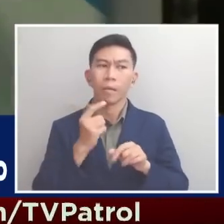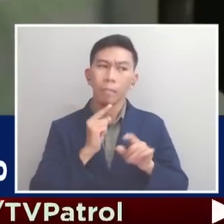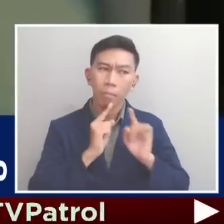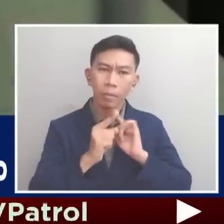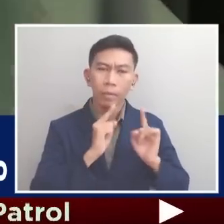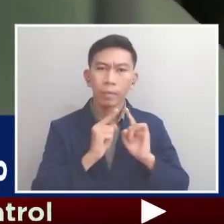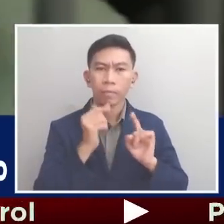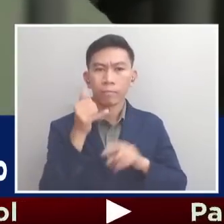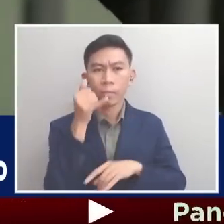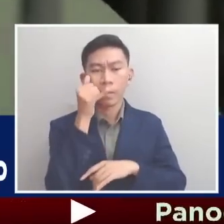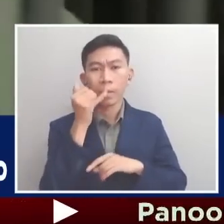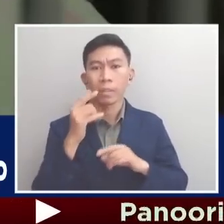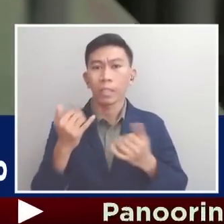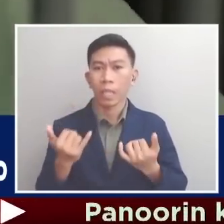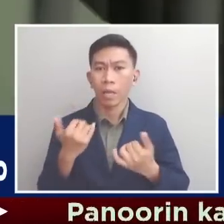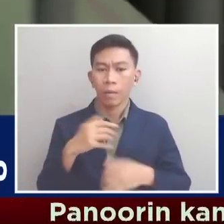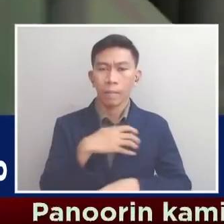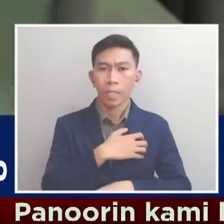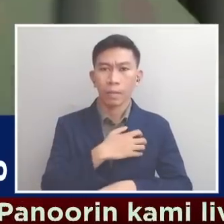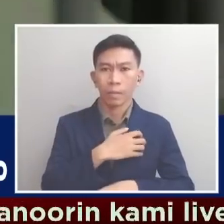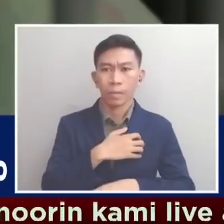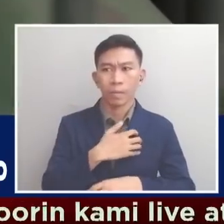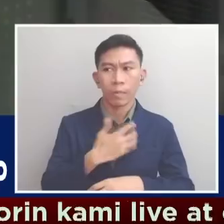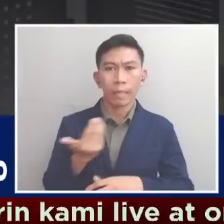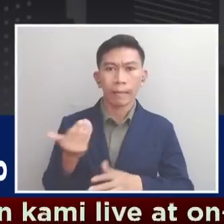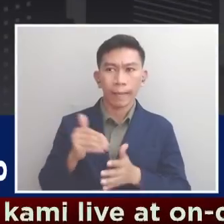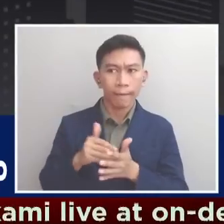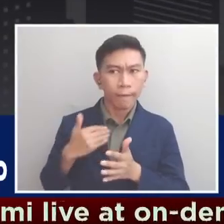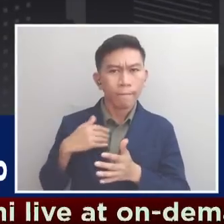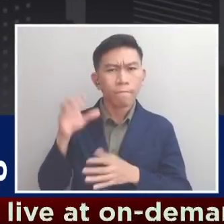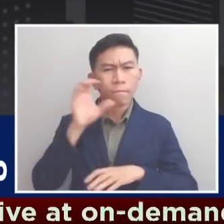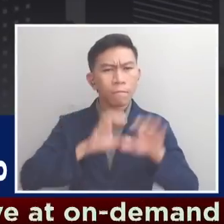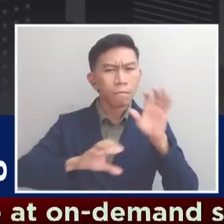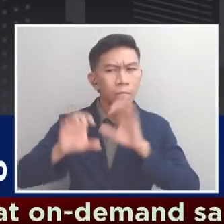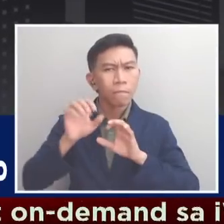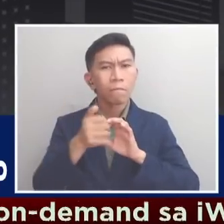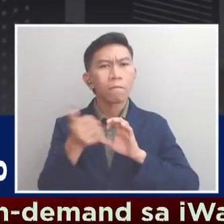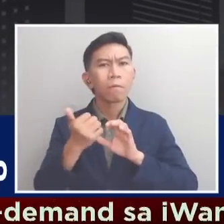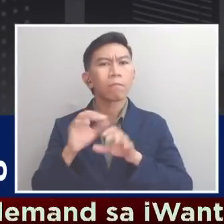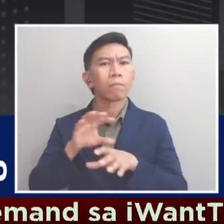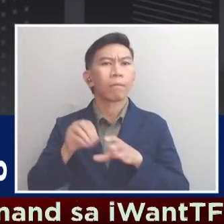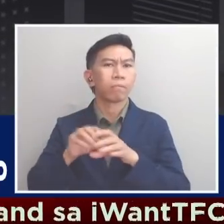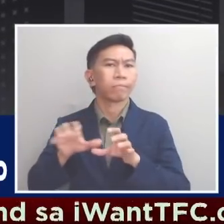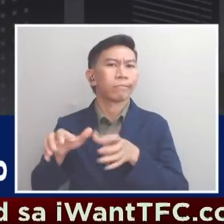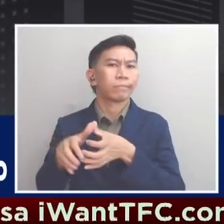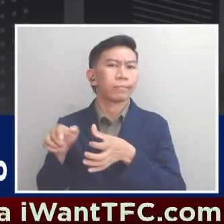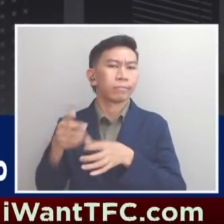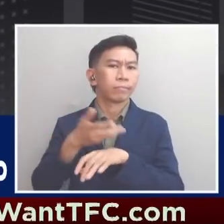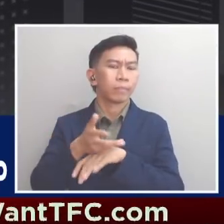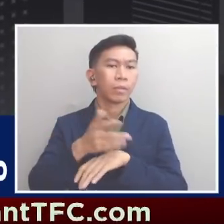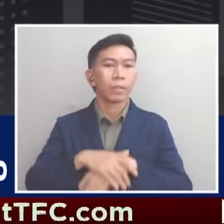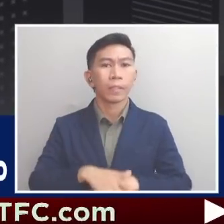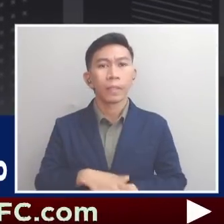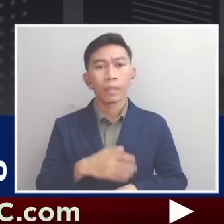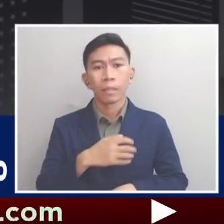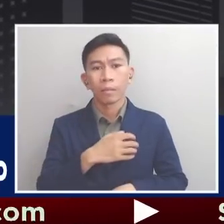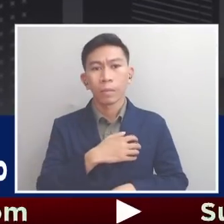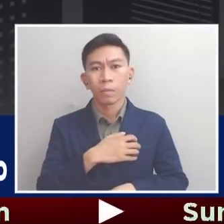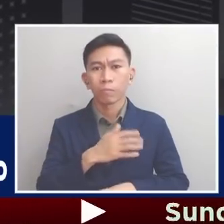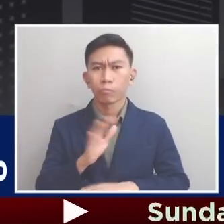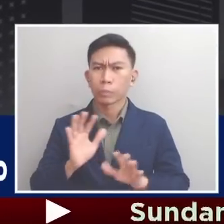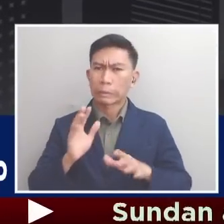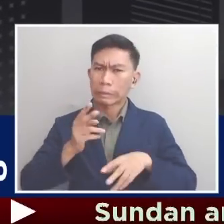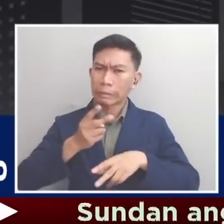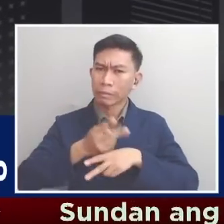ng PNP-ACG para sa ikadarakip ng iba pang kasabwat. Babala ng PNP, huwag agad maniwala sa mga alok sa text, tawag o